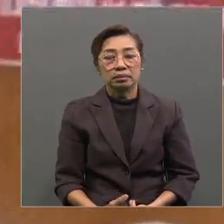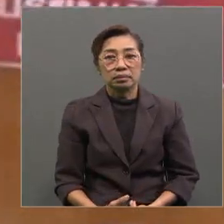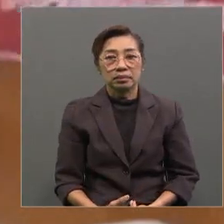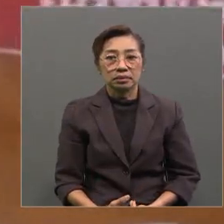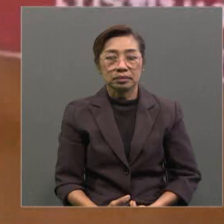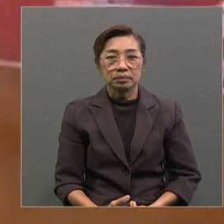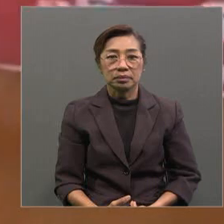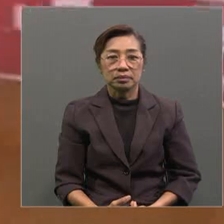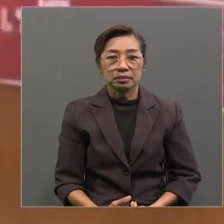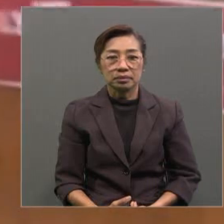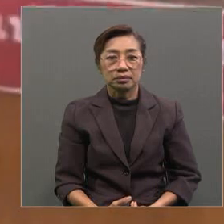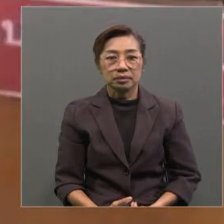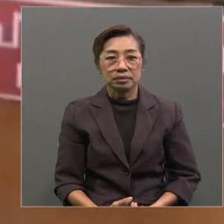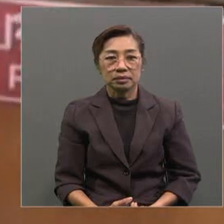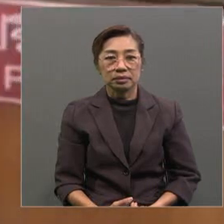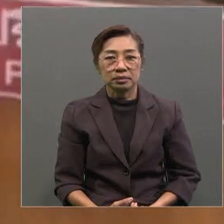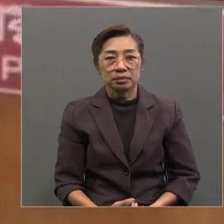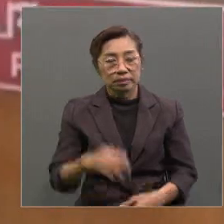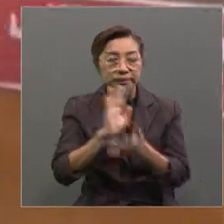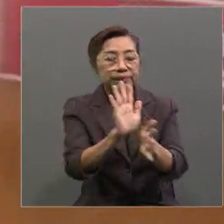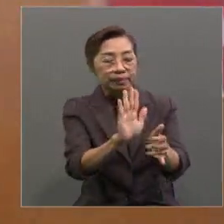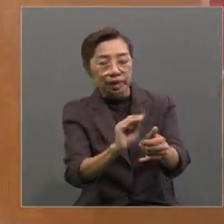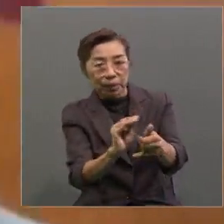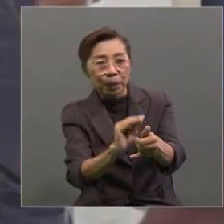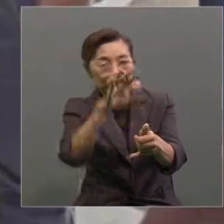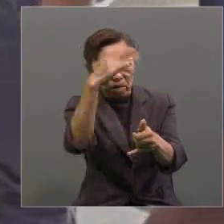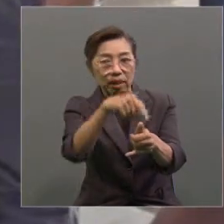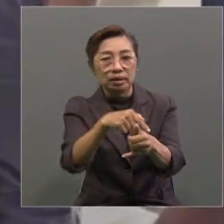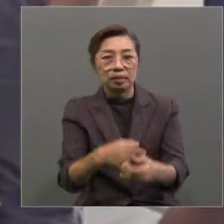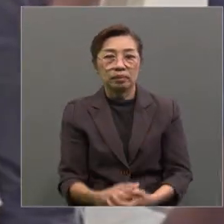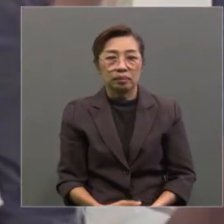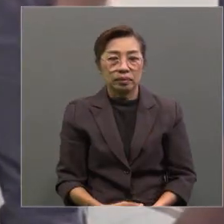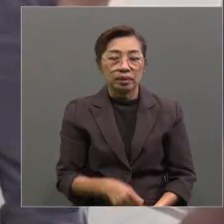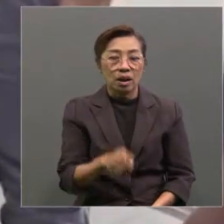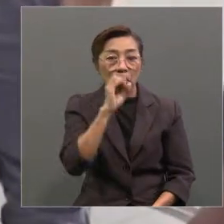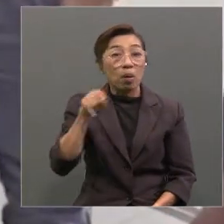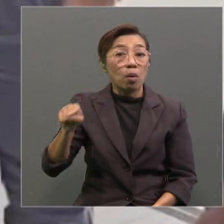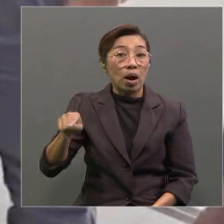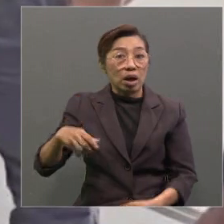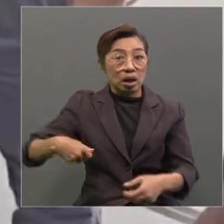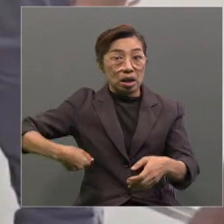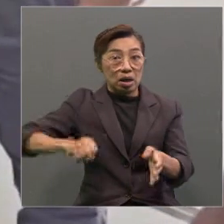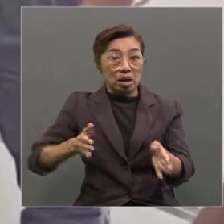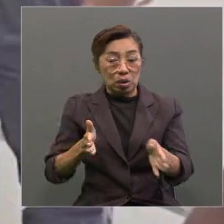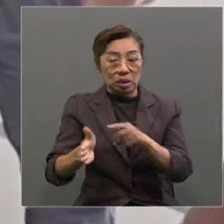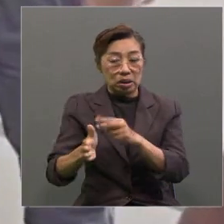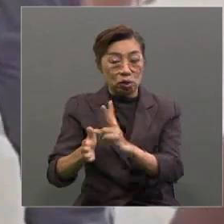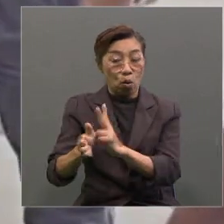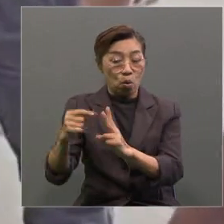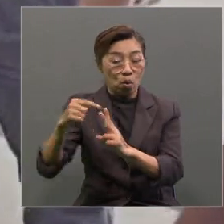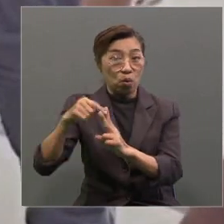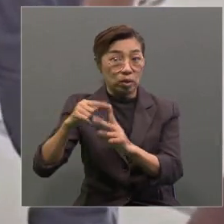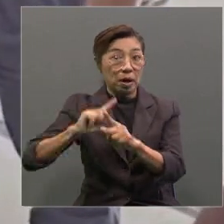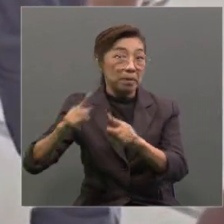ท่านจะรับแขกเราเลยครับทำแขก ยาพี่ แต่คนซ้อนสองคนที่ฟังผมก็แต่งกับคนครับเด็กบ้าน